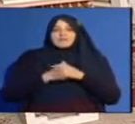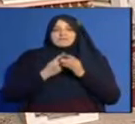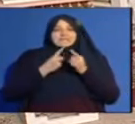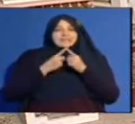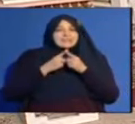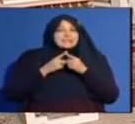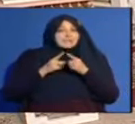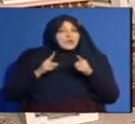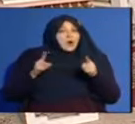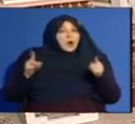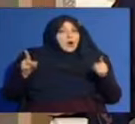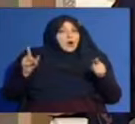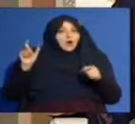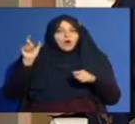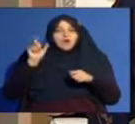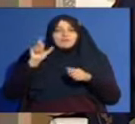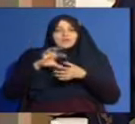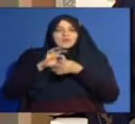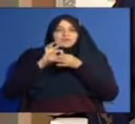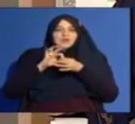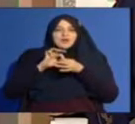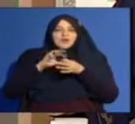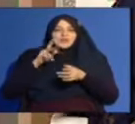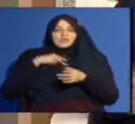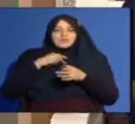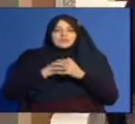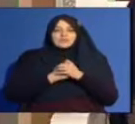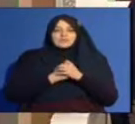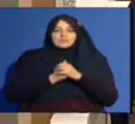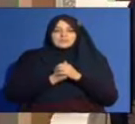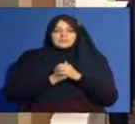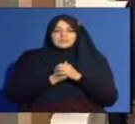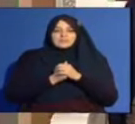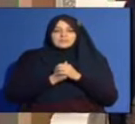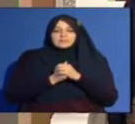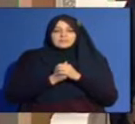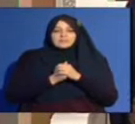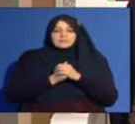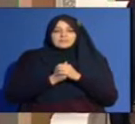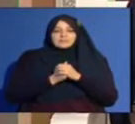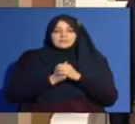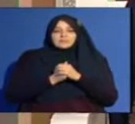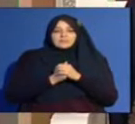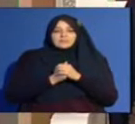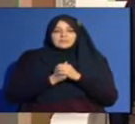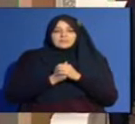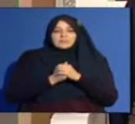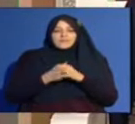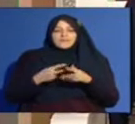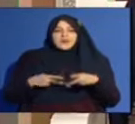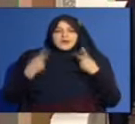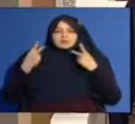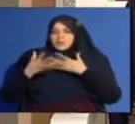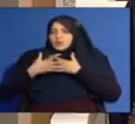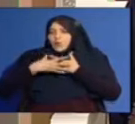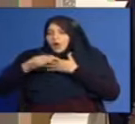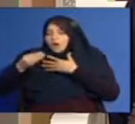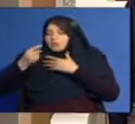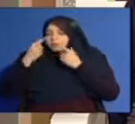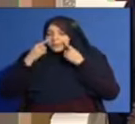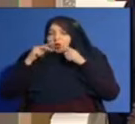مخالف لديننا الحنيف. نعم. مخالف للأسف. نعم. يعيش في الدار، يعيش البرة،